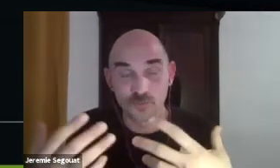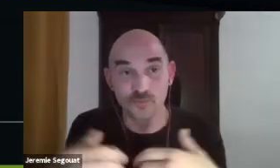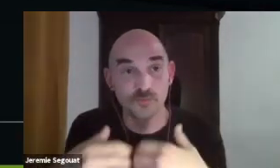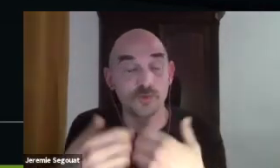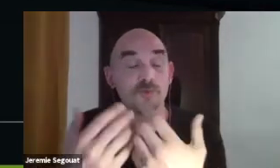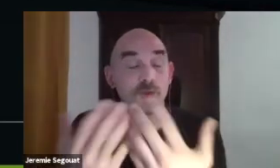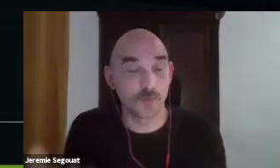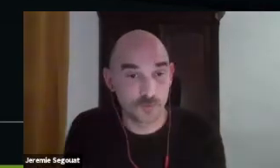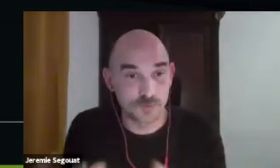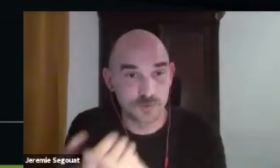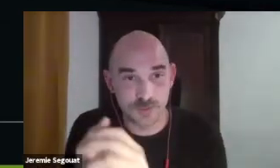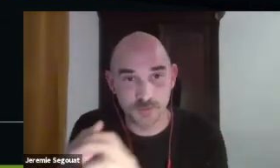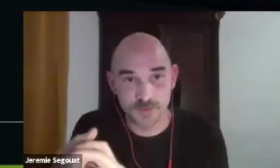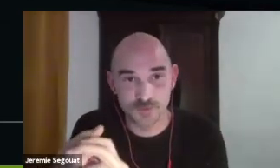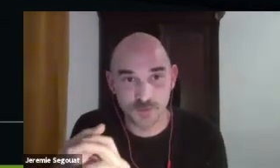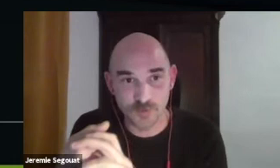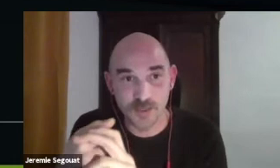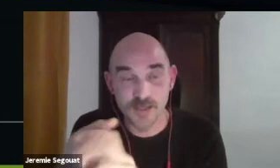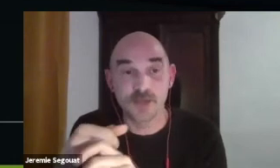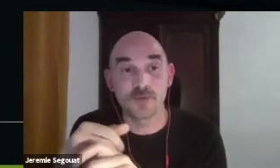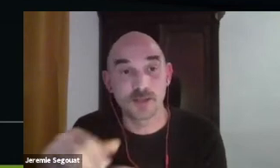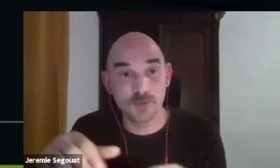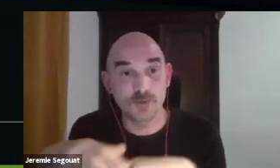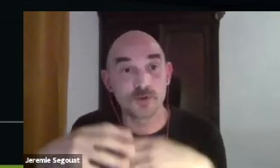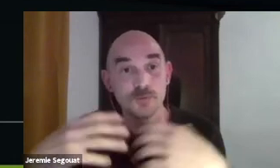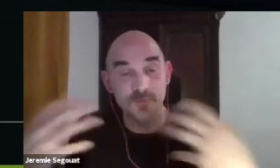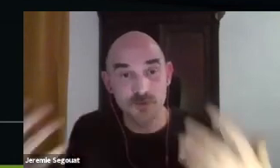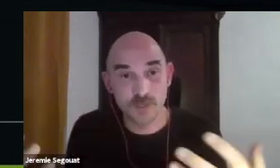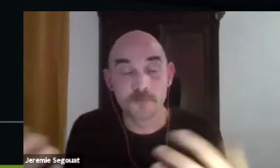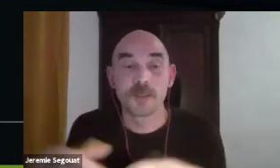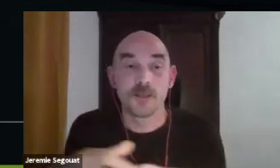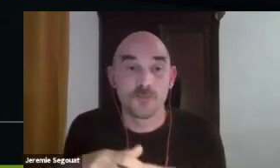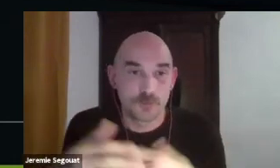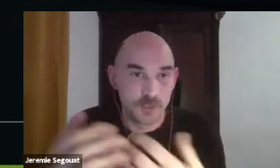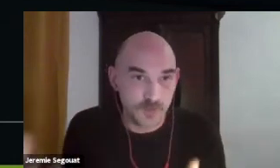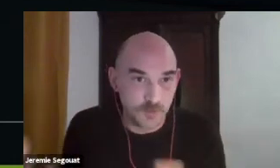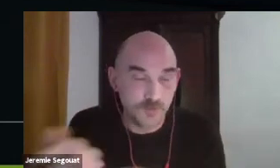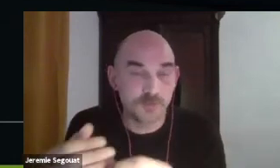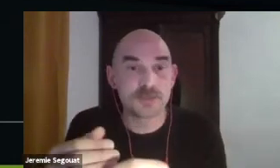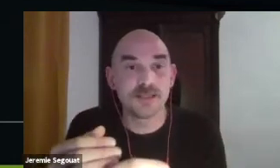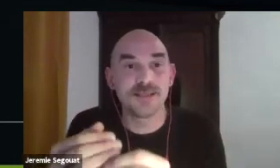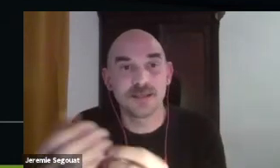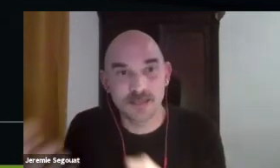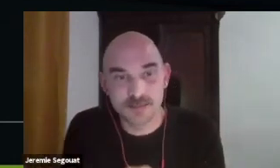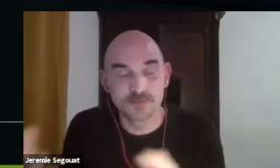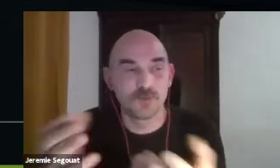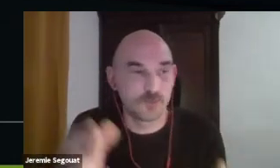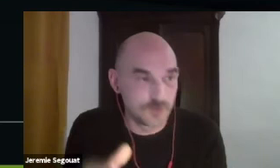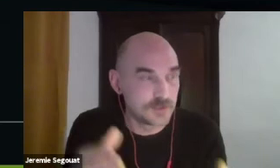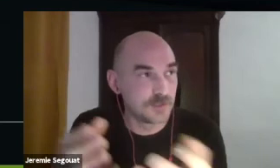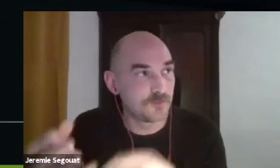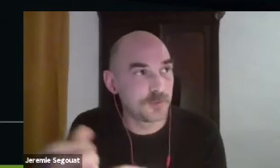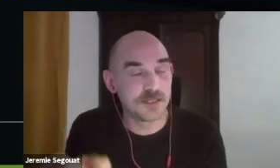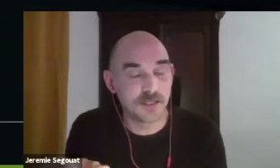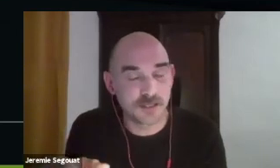qu'il y a autour de nous pour en faire prendre conscience à la personne sur Davon et on va traduire l'environnement visuel puisque bien évidemment même s'il y a des restes